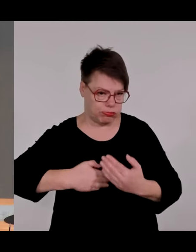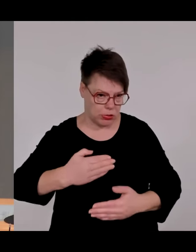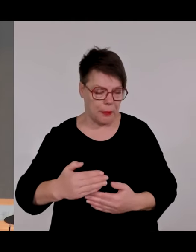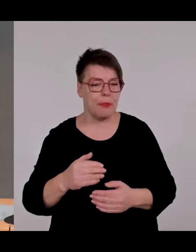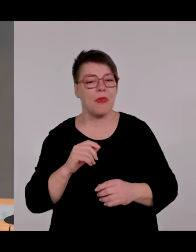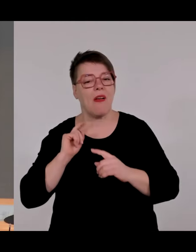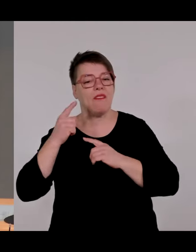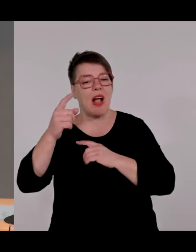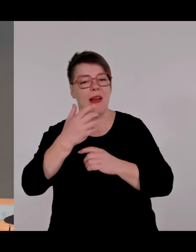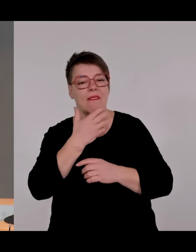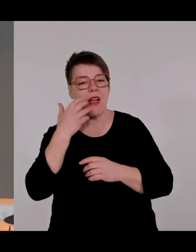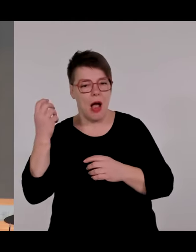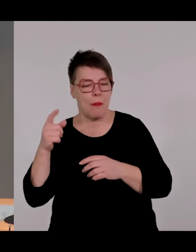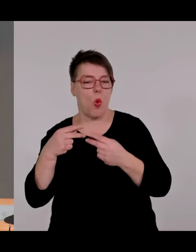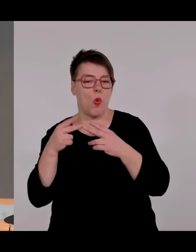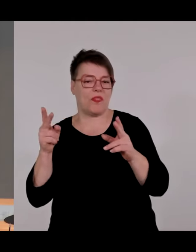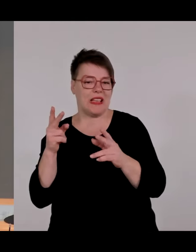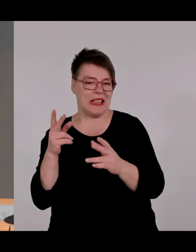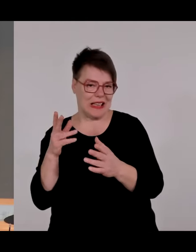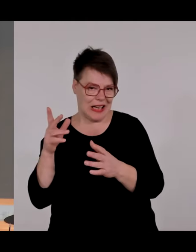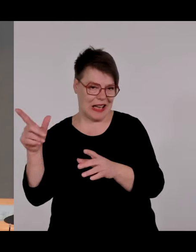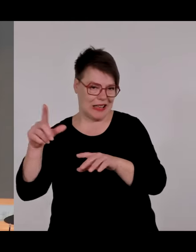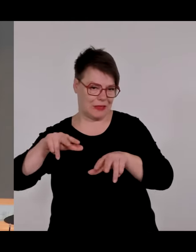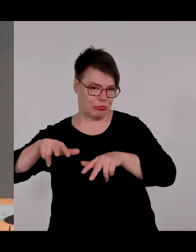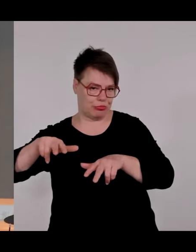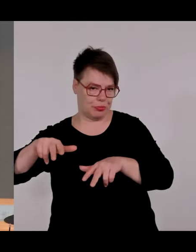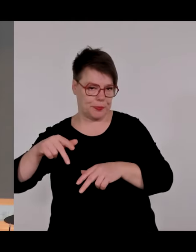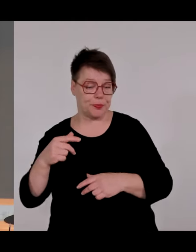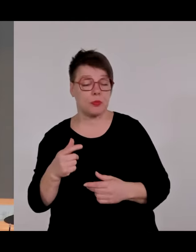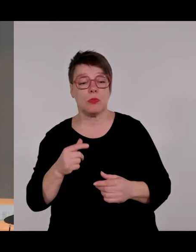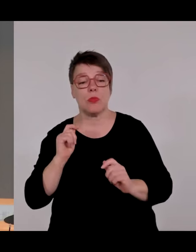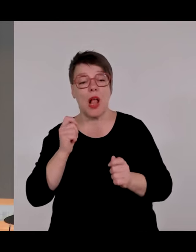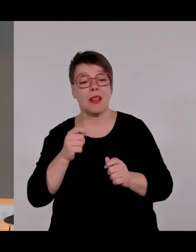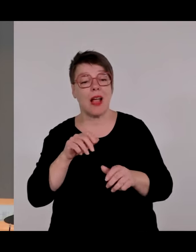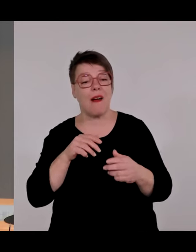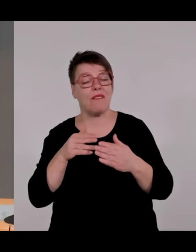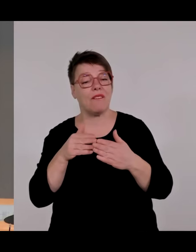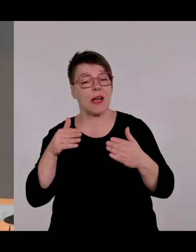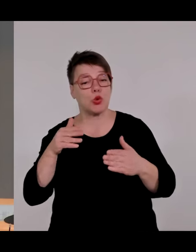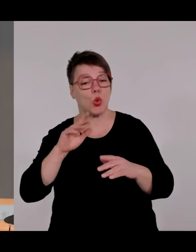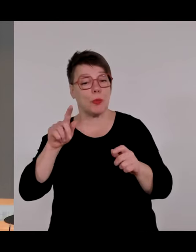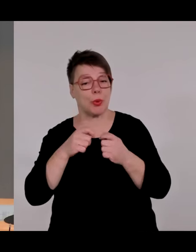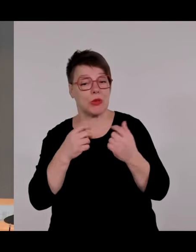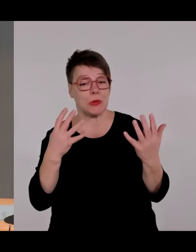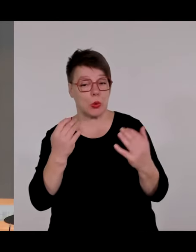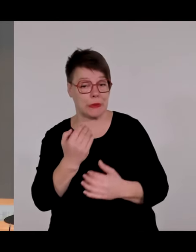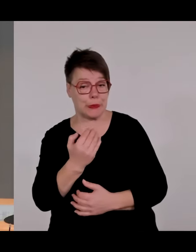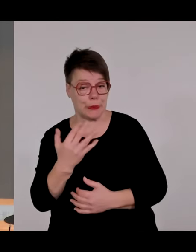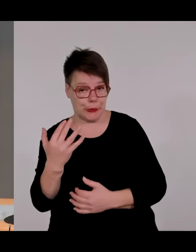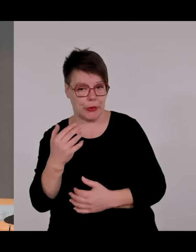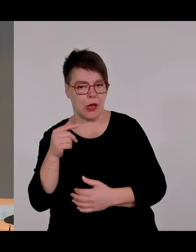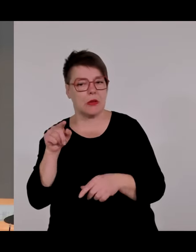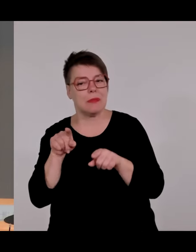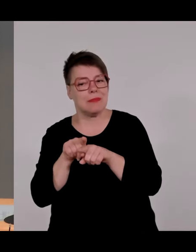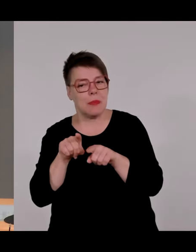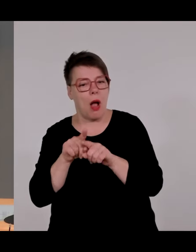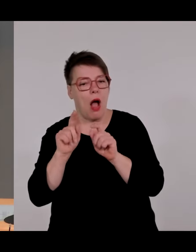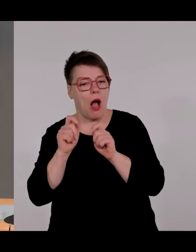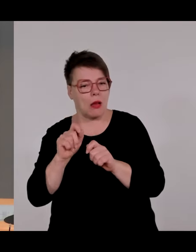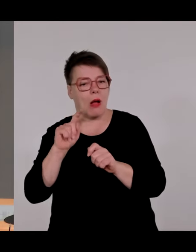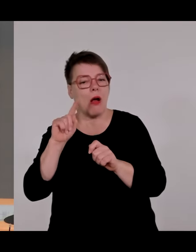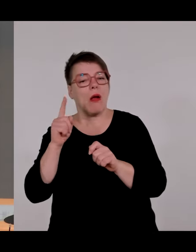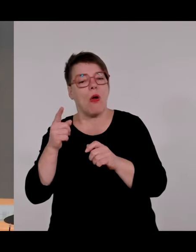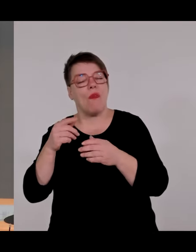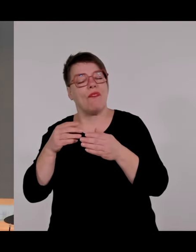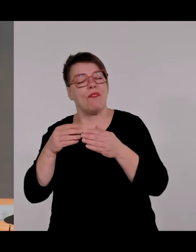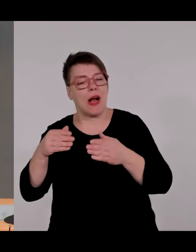der AfD-Fraktion zum Thema neue Mauern und Zäune im Görlitzer Park mit rechtsstaatlichen Mitteln aufräumen. Die